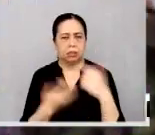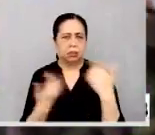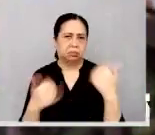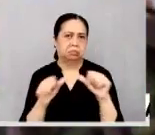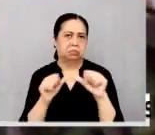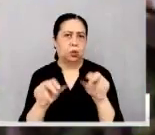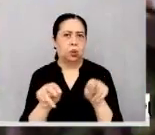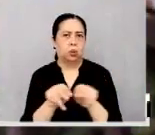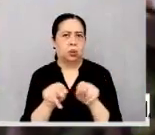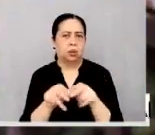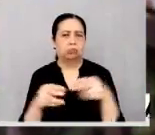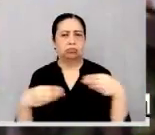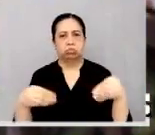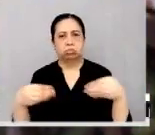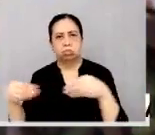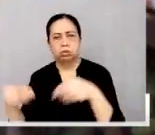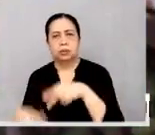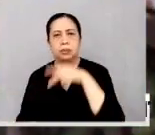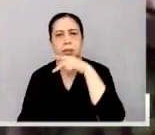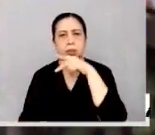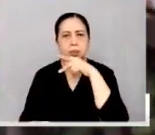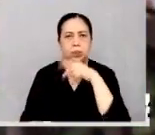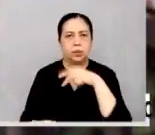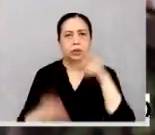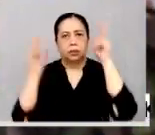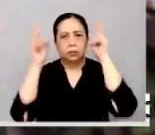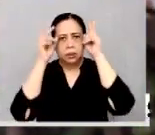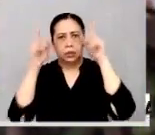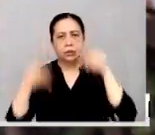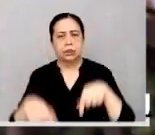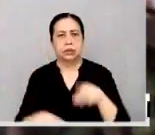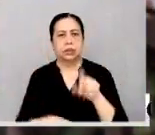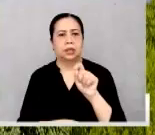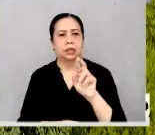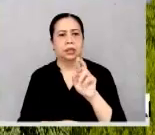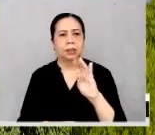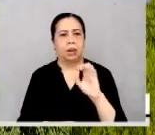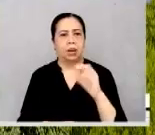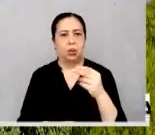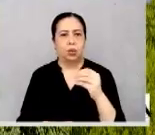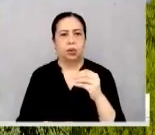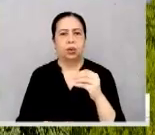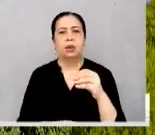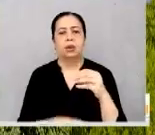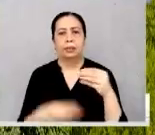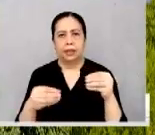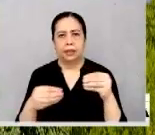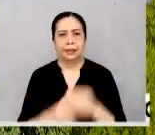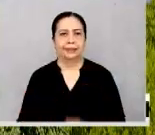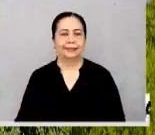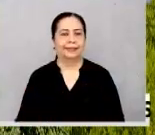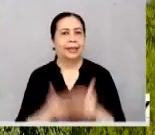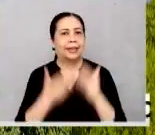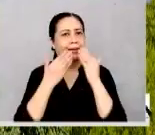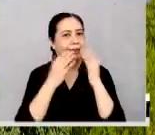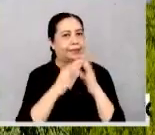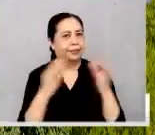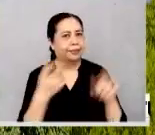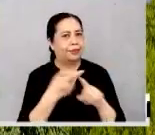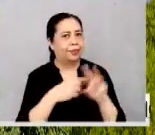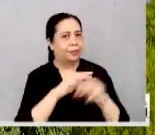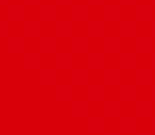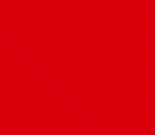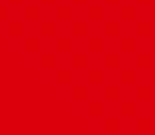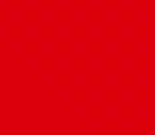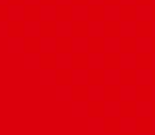pa rin ang bentahan ng baboy at mga gulay dito sa trabaho market. Jess? Maraming salamat. Nag-uulat mula sa Maynila,